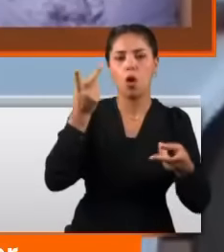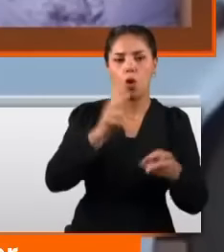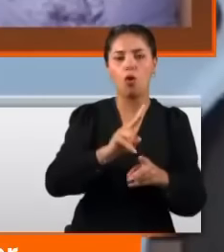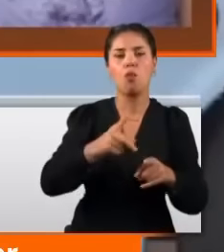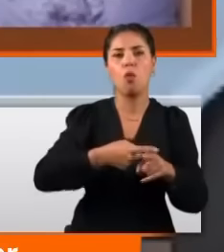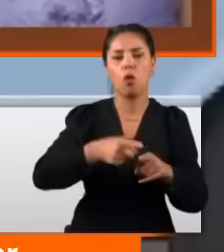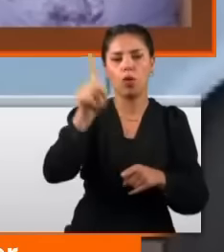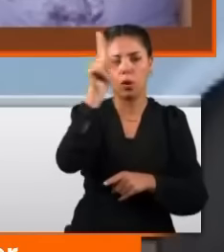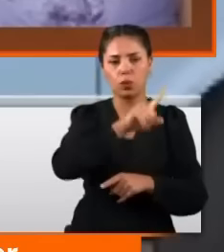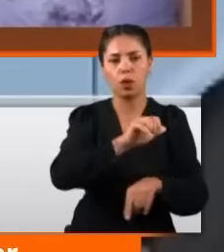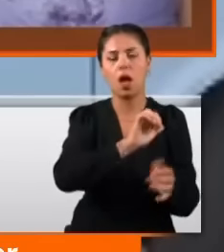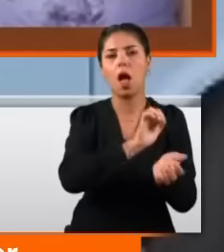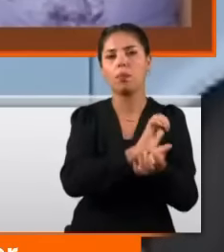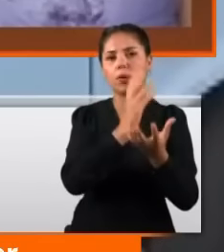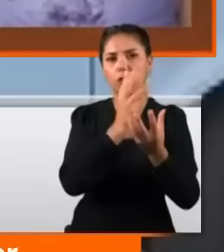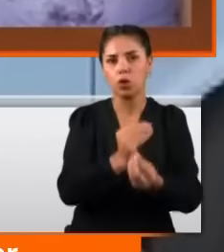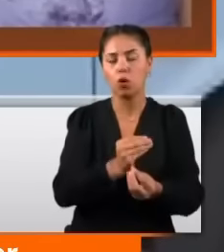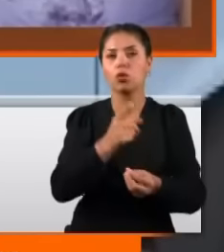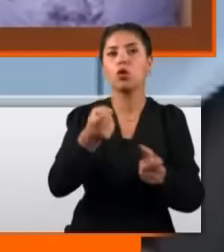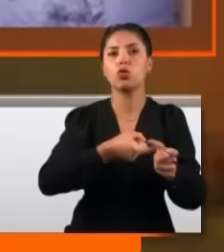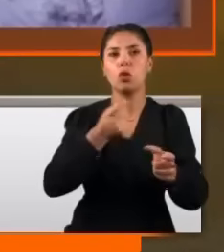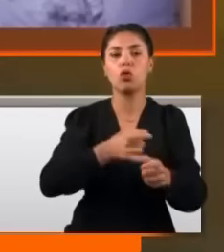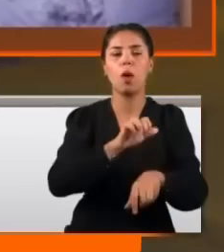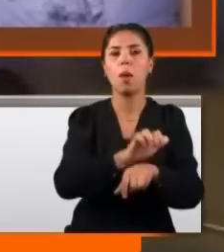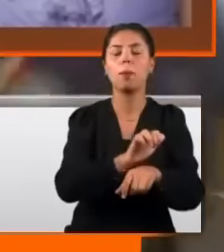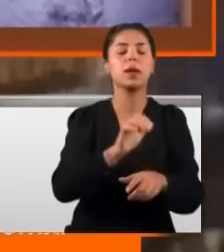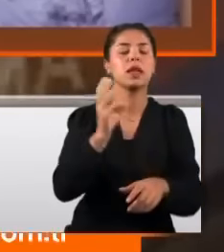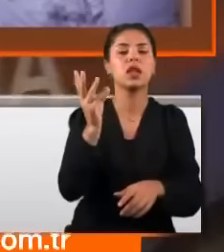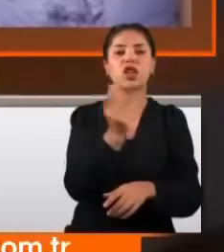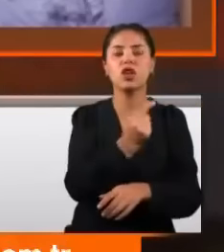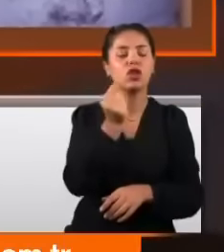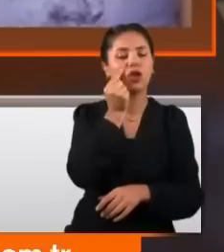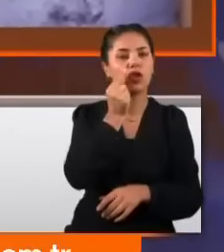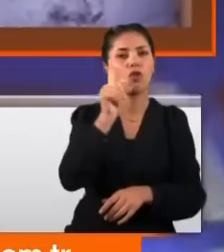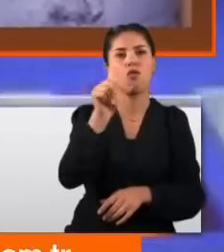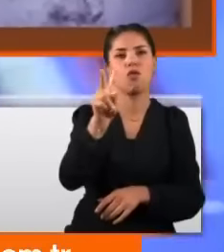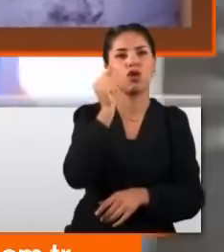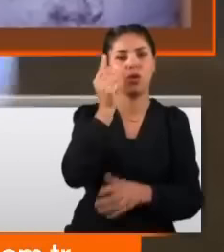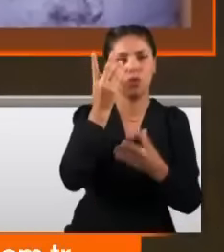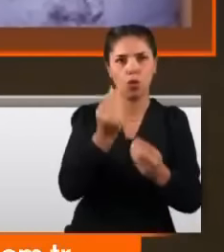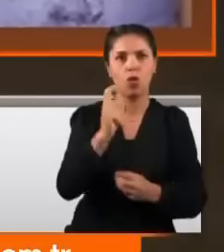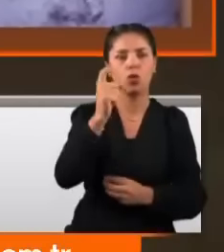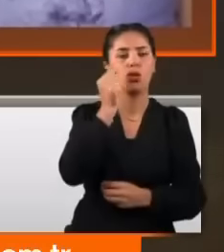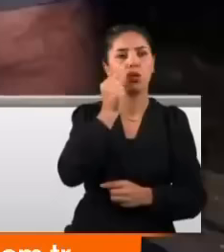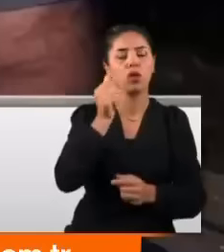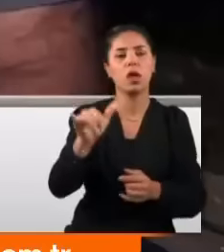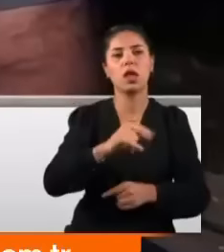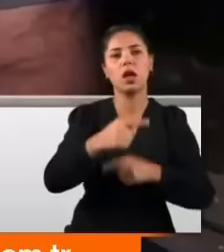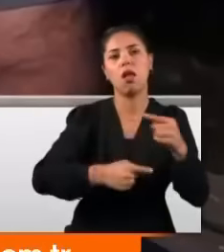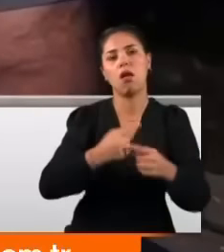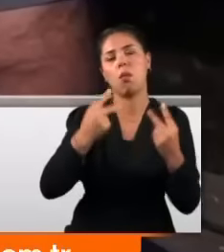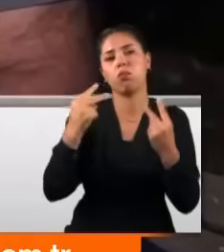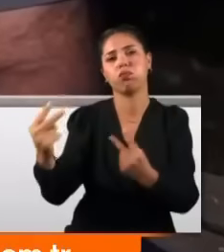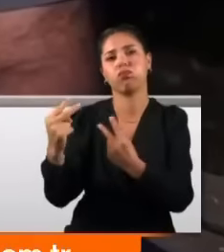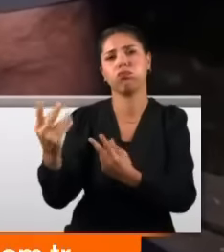mahkemede tutuklandı. Soruşturmada tutuklu sayısı 12'ye yükseldi ve sanıklardan 9'u Narin'in yakın akrabası. Benim